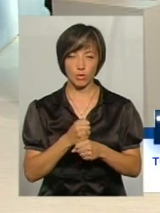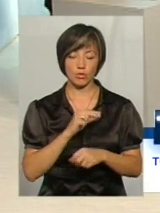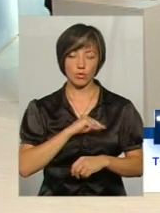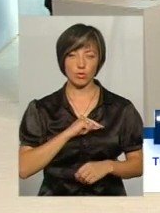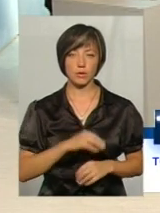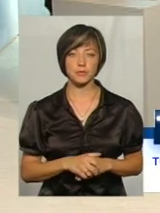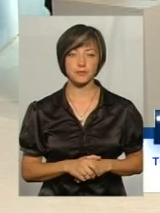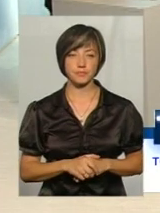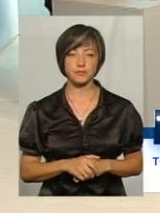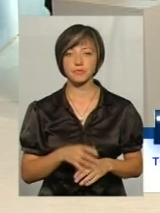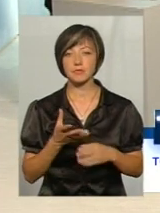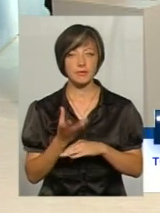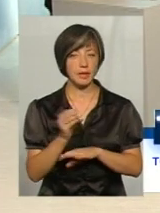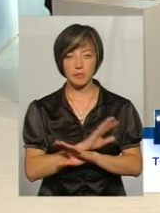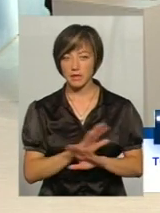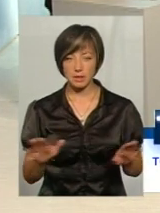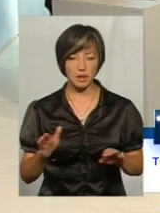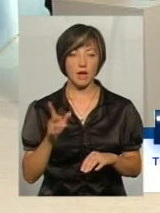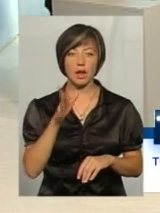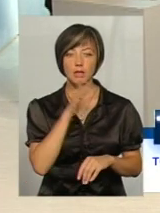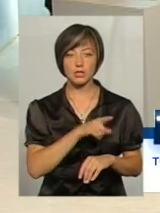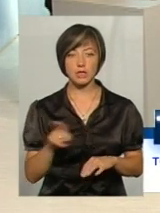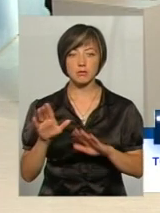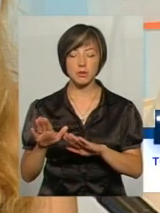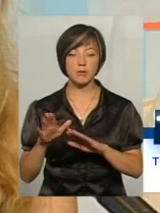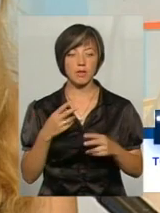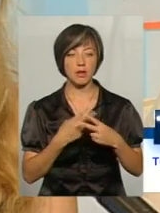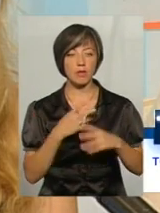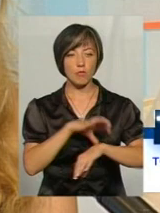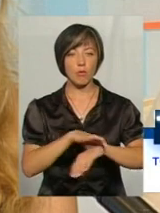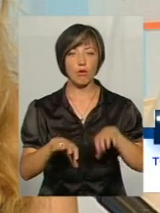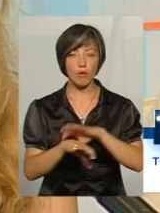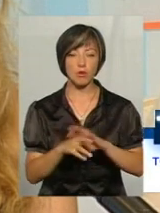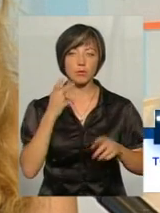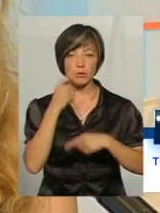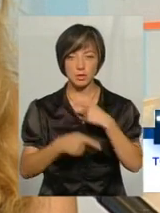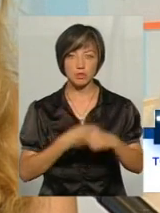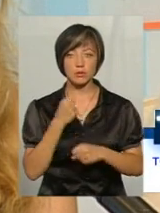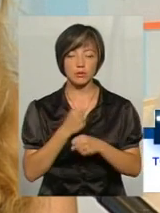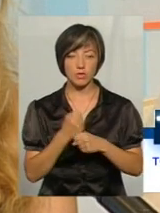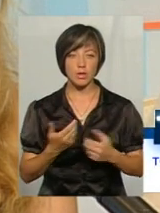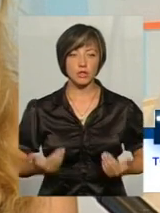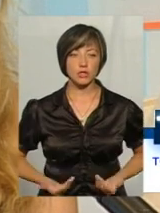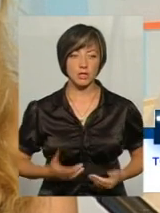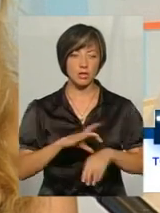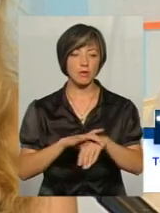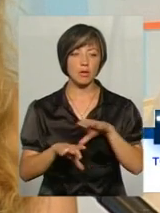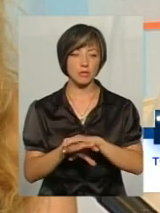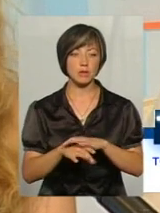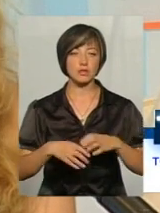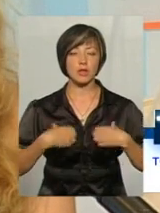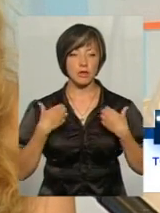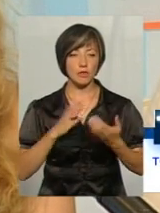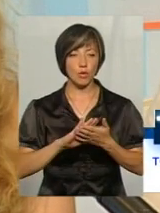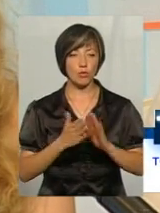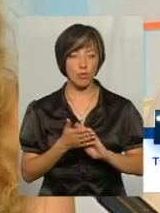праці, тобто їм не платили за це, а той час, поки вони перебували в полоні, вони весь час працювали, жили в рабських, дійсно, в